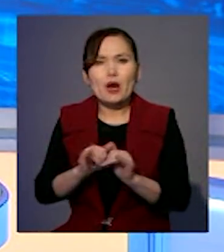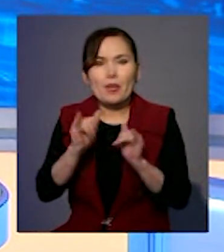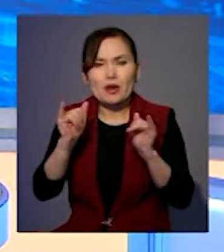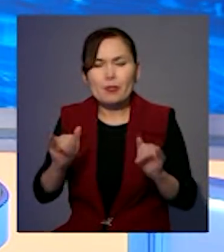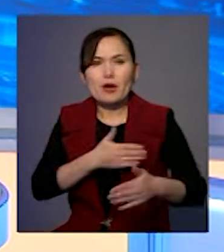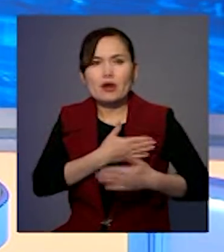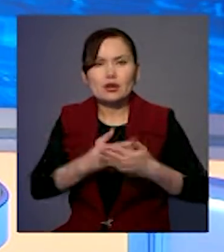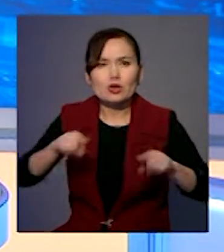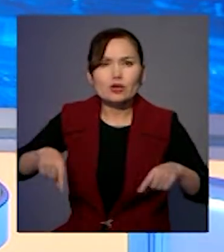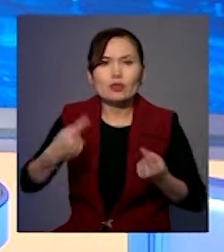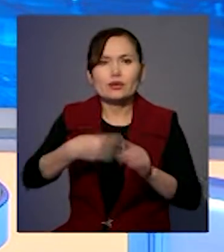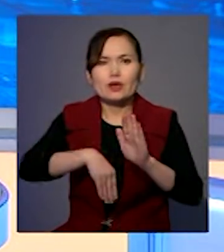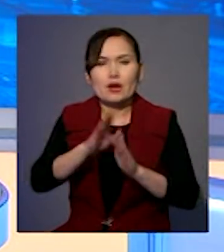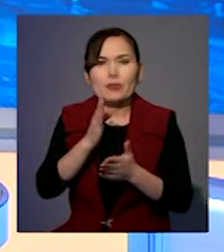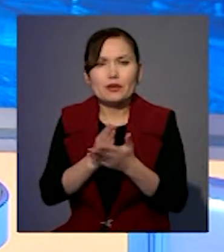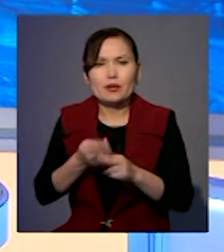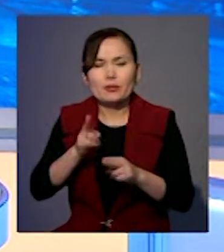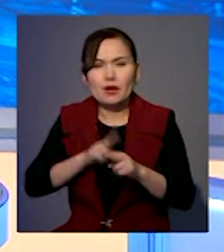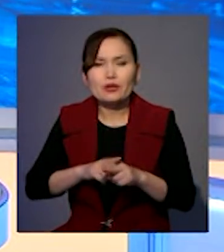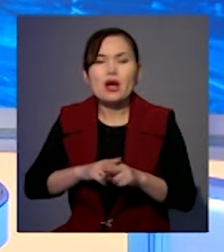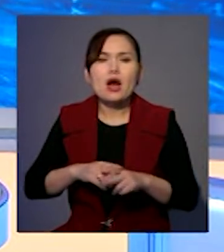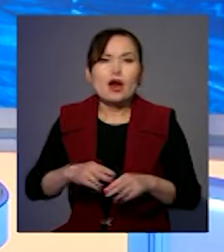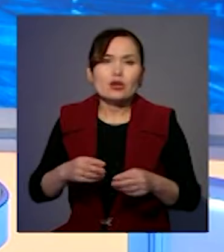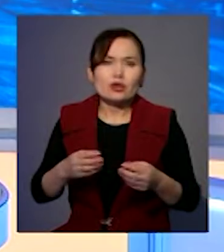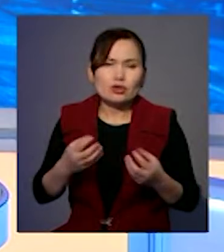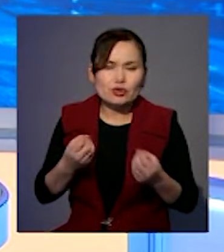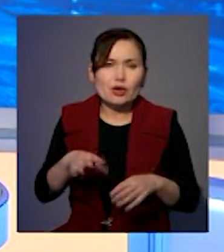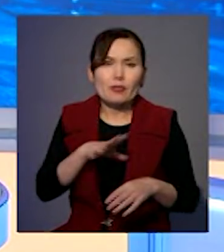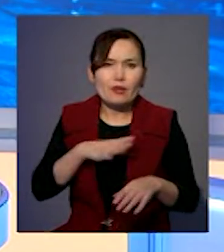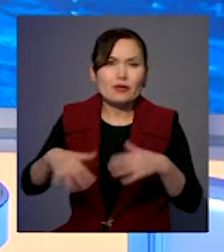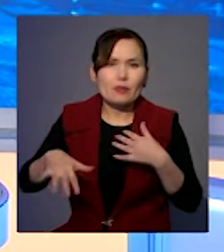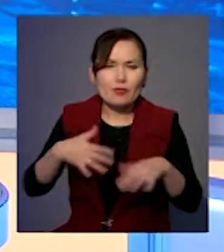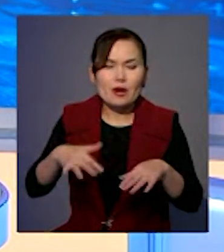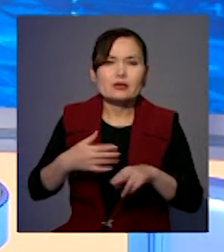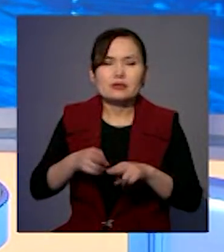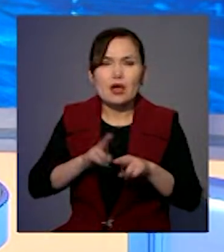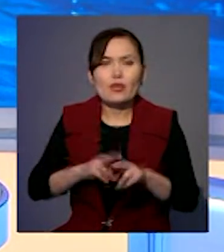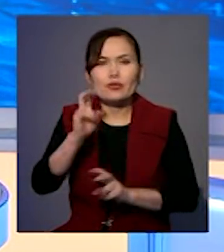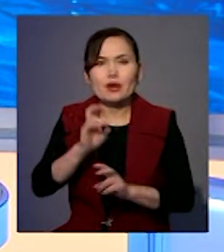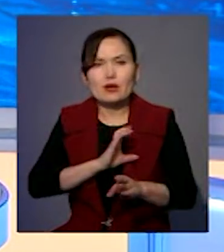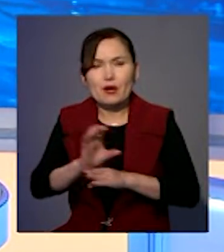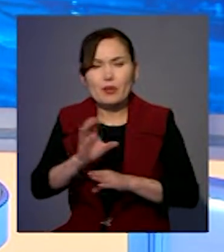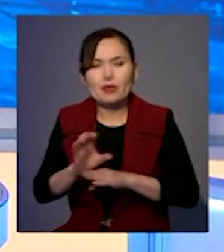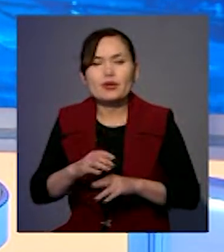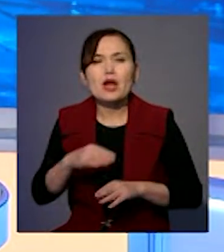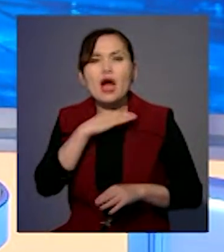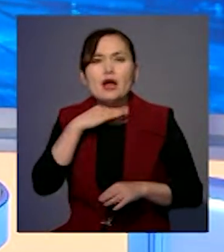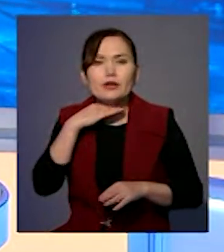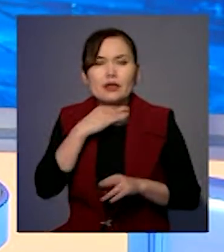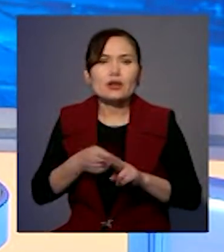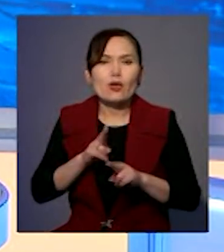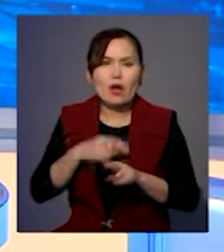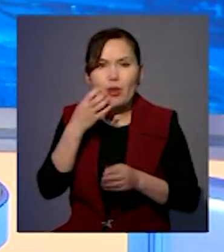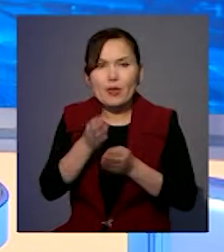дамуына серпін берді. Алайда кейбір салада ақсап тұрған мәселелер жетерлік. Мысалы, ет, сүт өнімдерін, жеміс, жидек пен